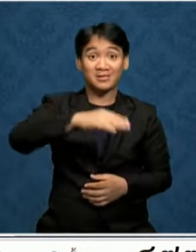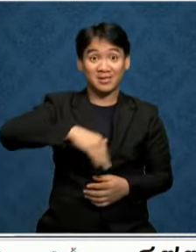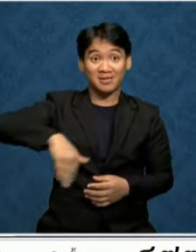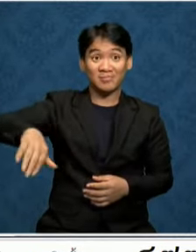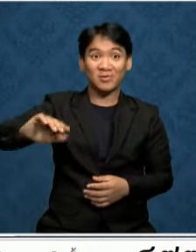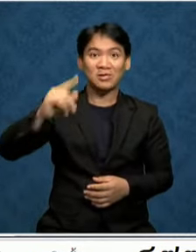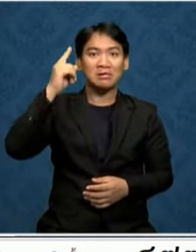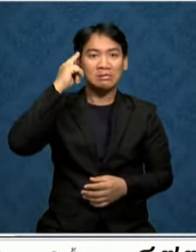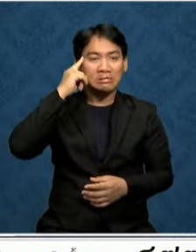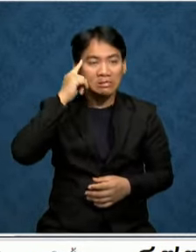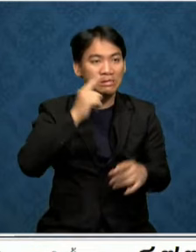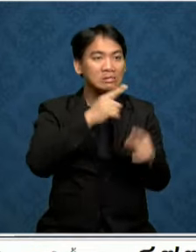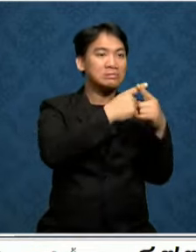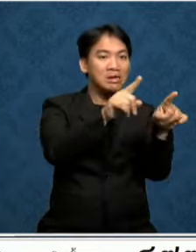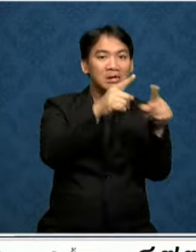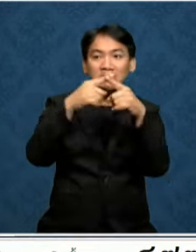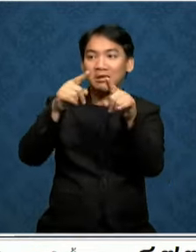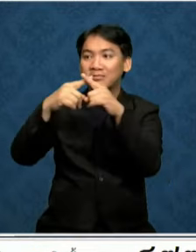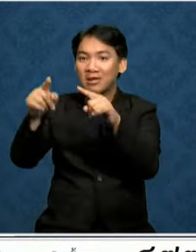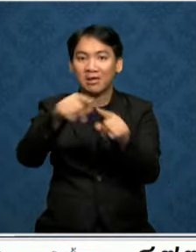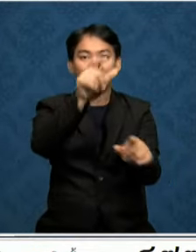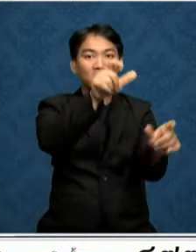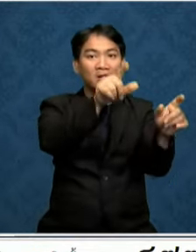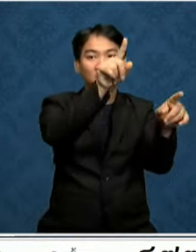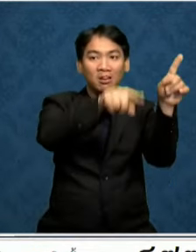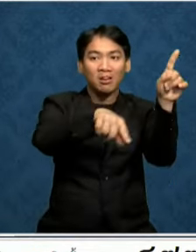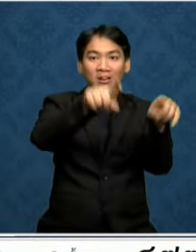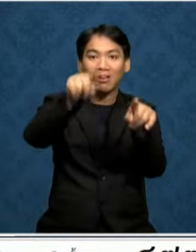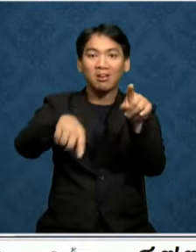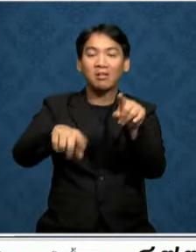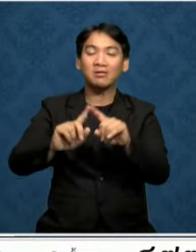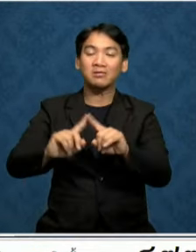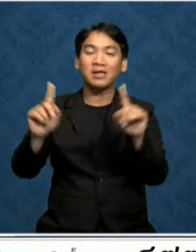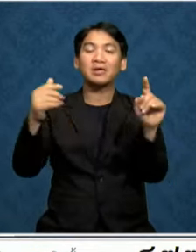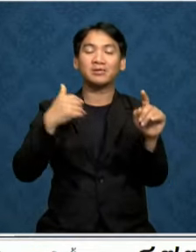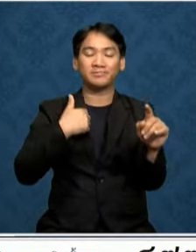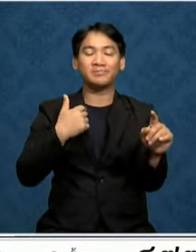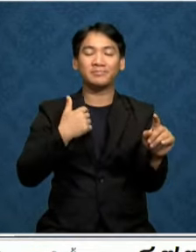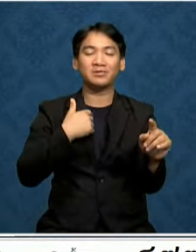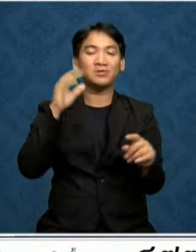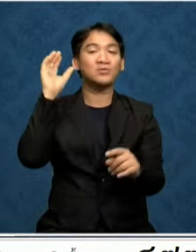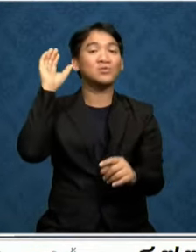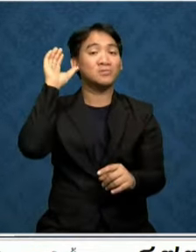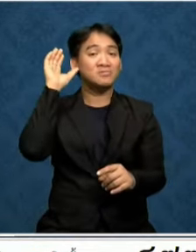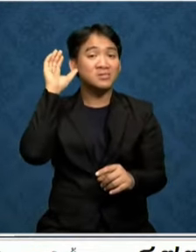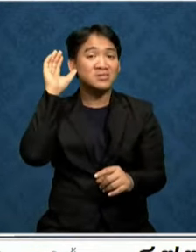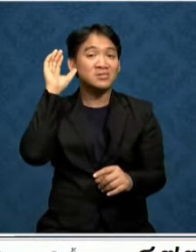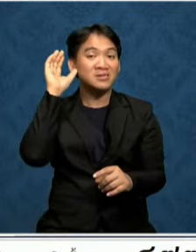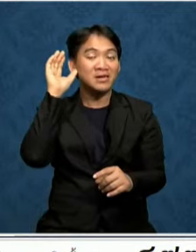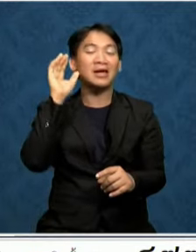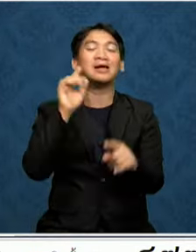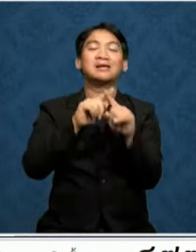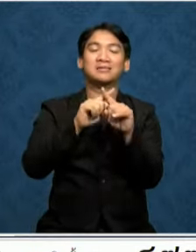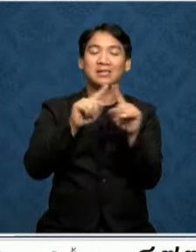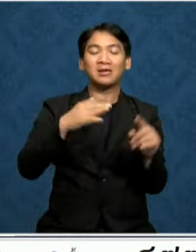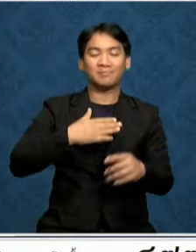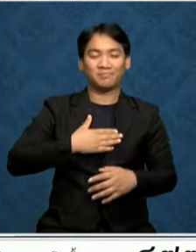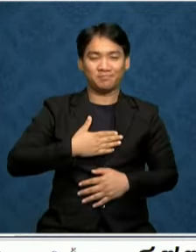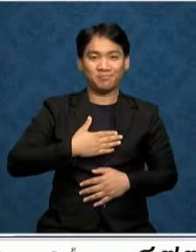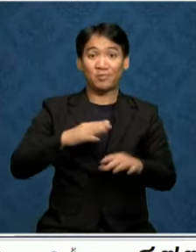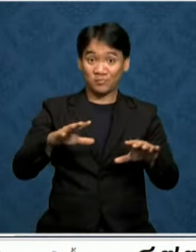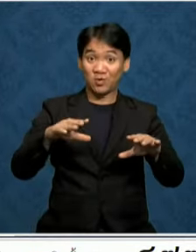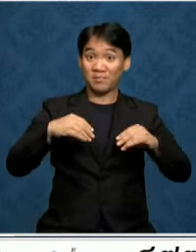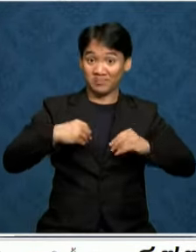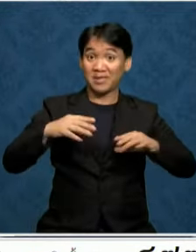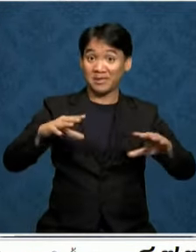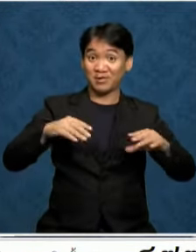ใครเหมือนกันนะครับความเห็นที่แตกต่างย่อมมีกันได้ความเชื่อที่แตกต่างผมก็เคารพนะครับอย่างเพื่อนสมาชิกท่านประชา